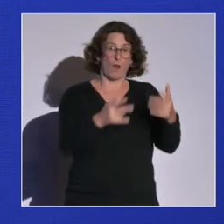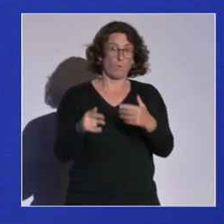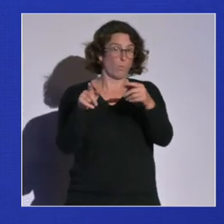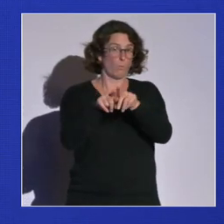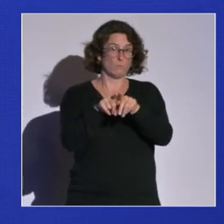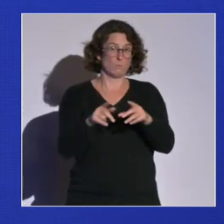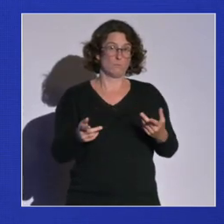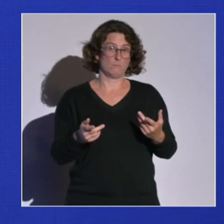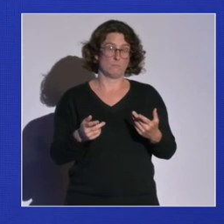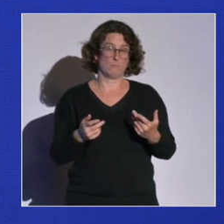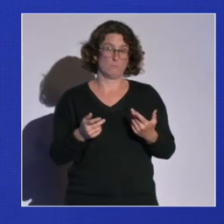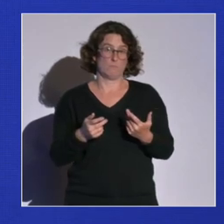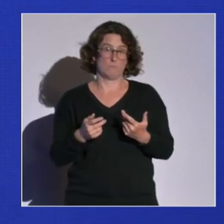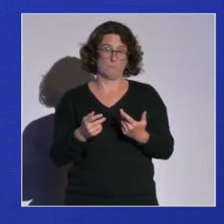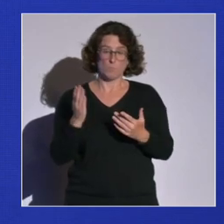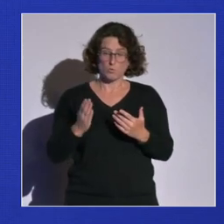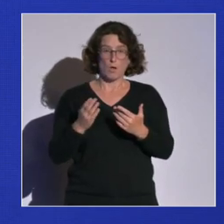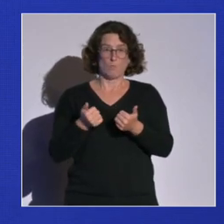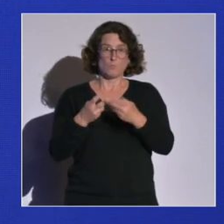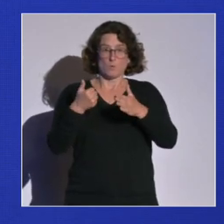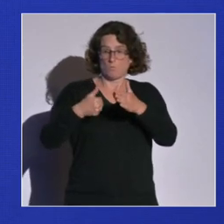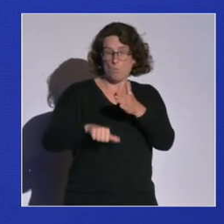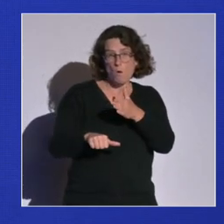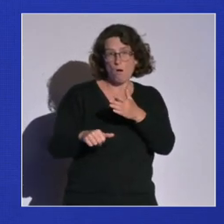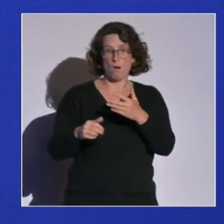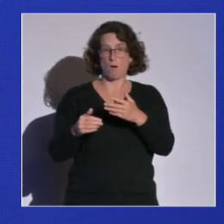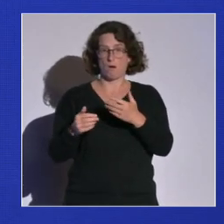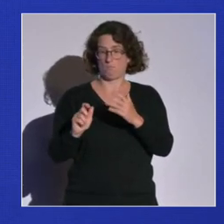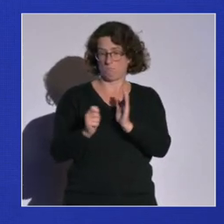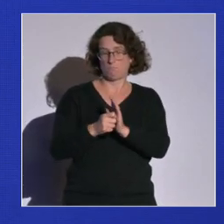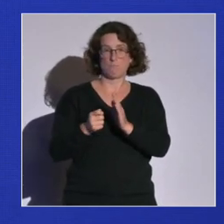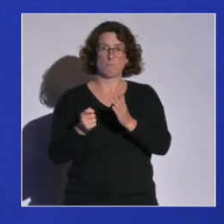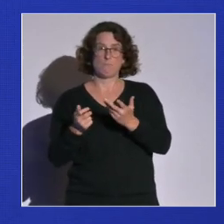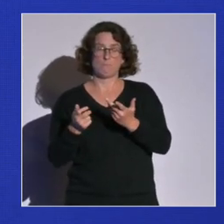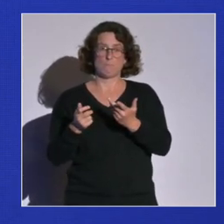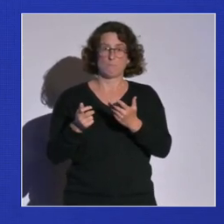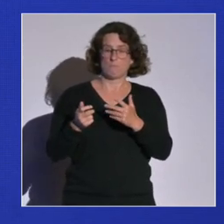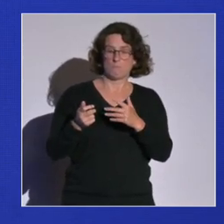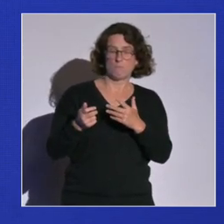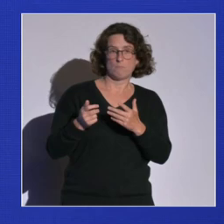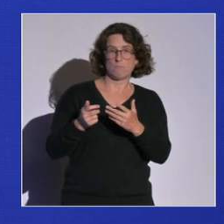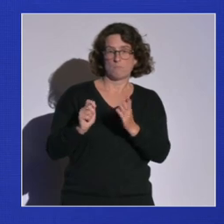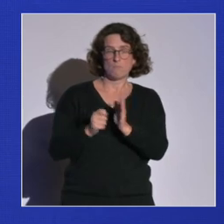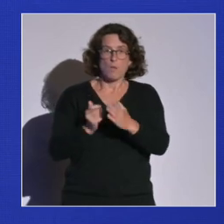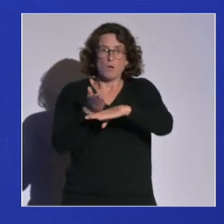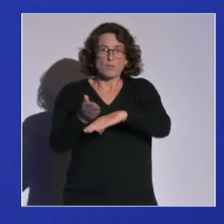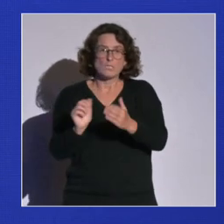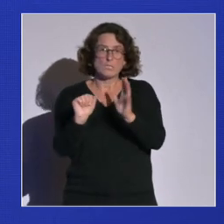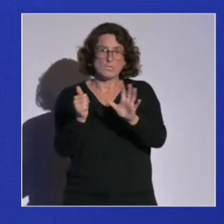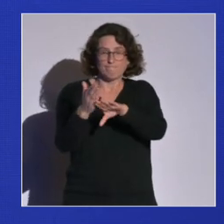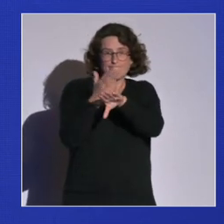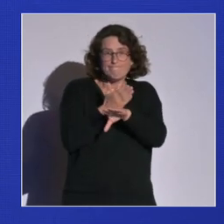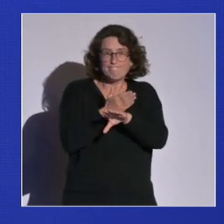moins nécessaires au moment de l'entrée en 6e ou un peu plus tôt pour réhabiliter pour offrir